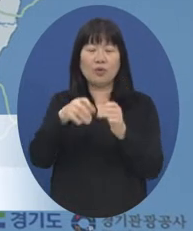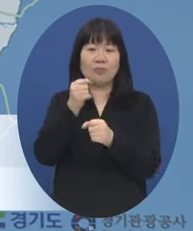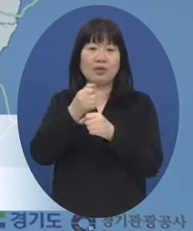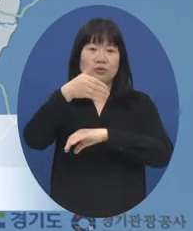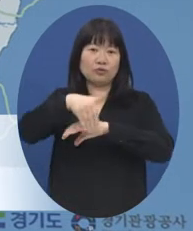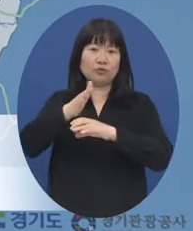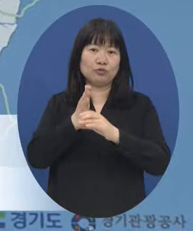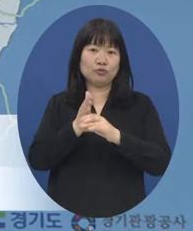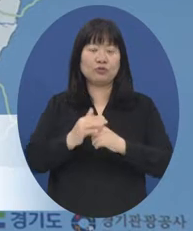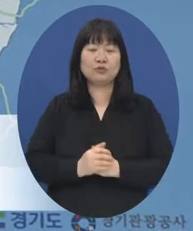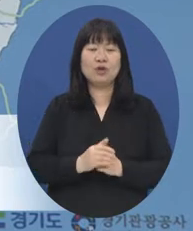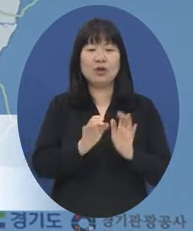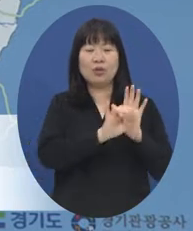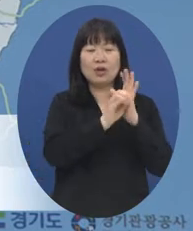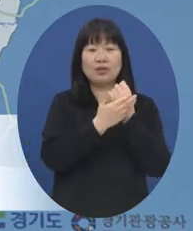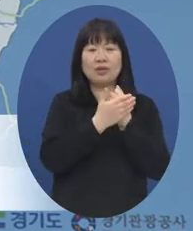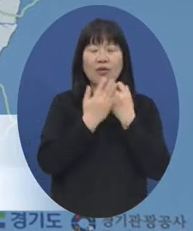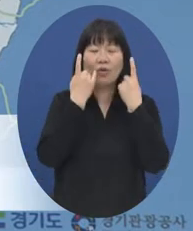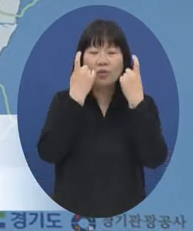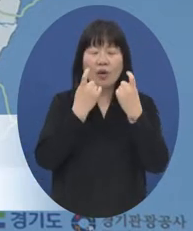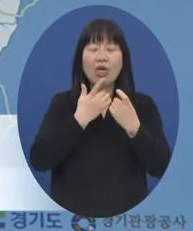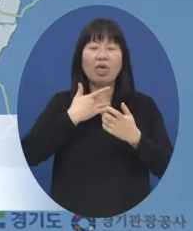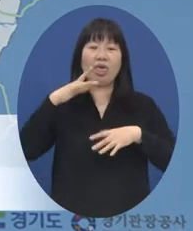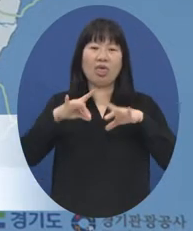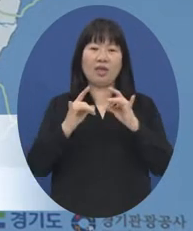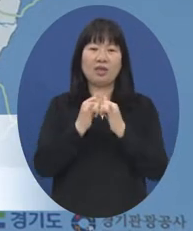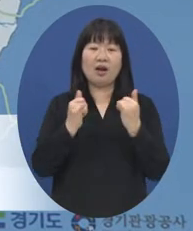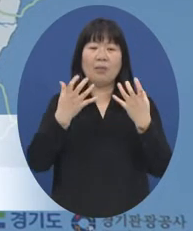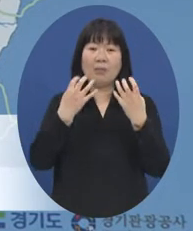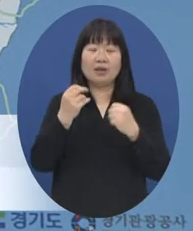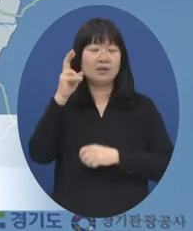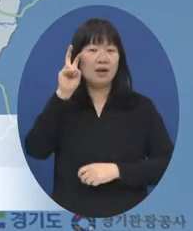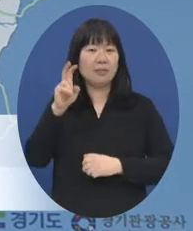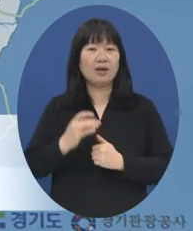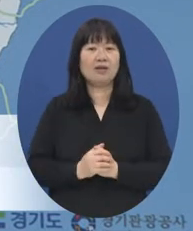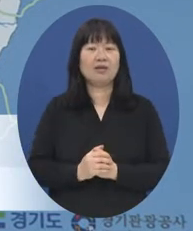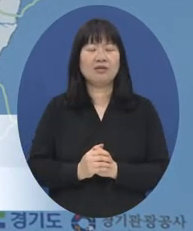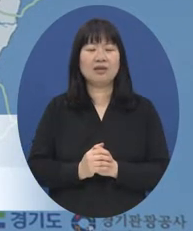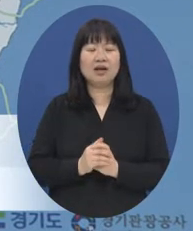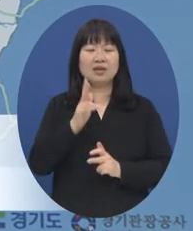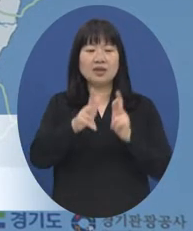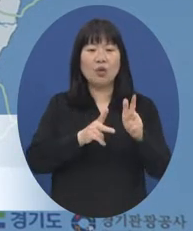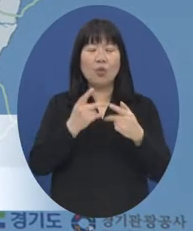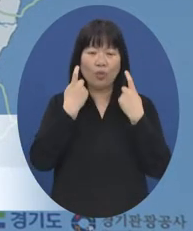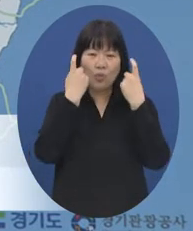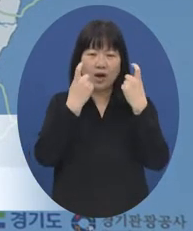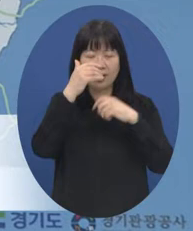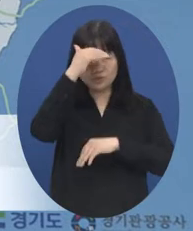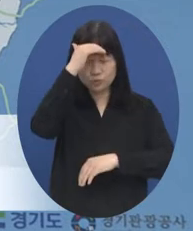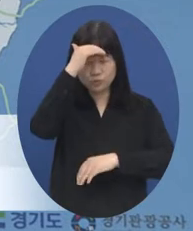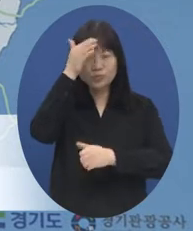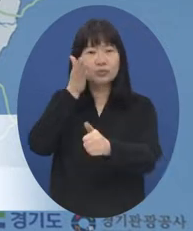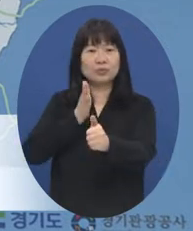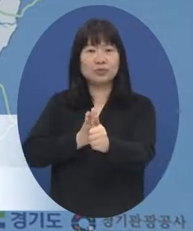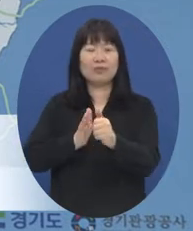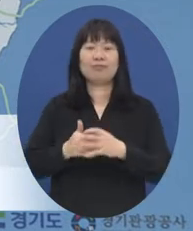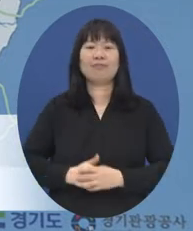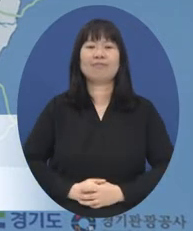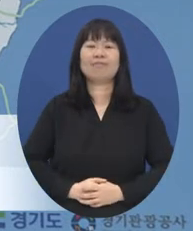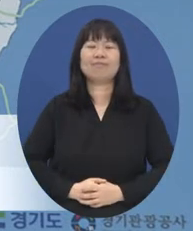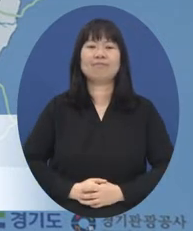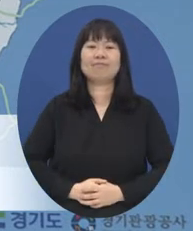있는 건데요. 코로나19로 여행에 목말라 있는 분들 많으실 텐데 산업 관광 주목해 보시죠. 관련 내용